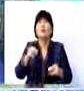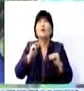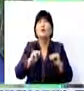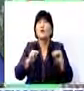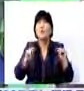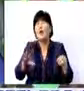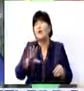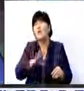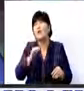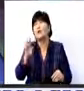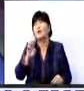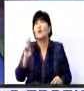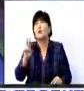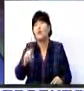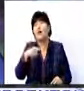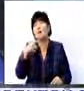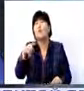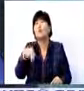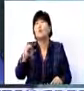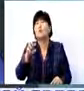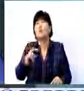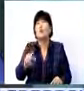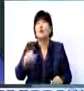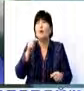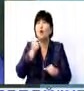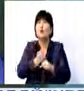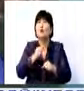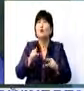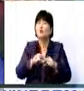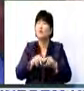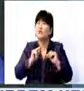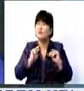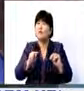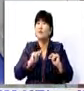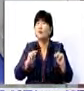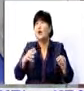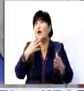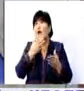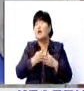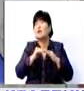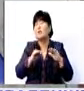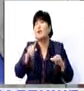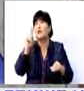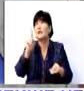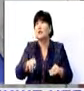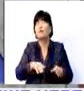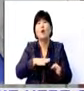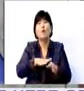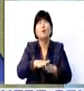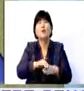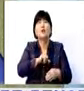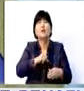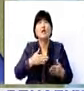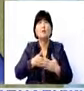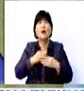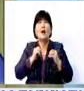педагог. Булат Майлыбаевич, говорит Людмила, был строгим, но справедливым учителем. От своих подопечных требовал полной